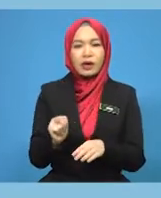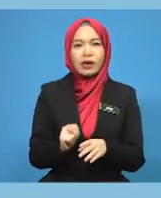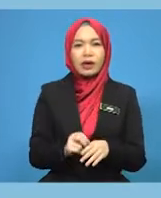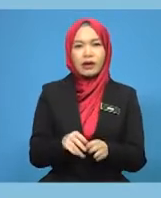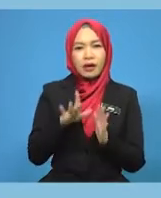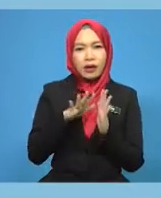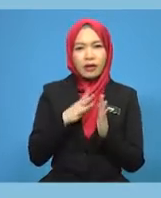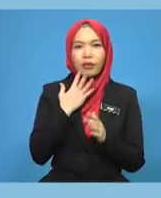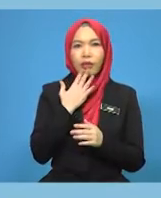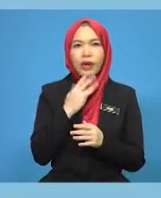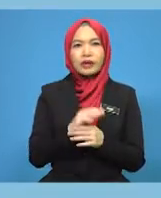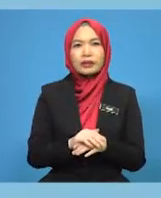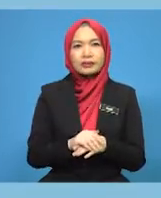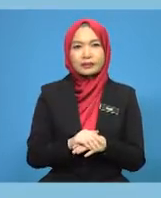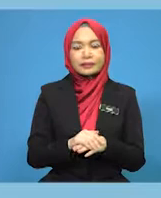Yang pertama,